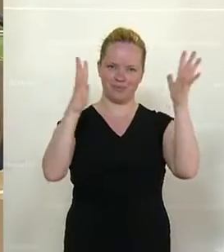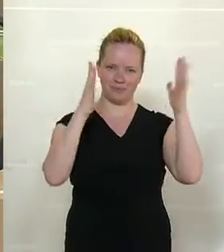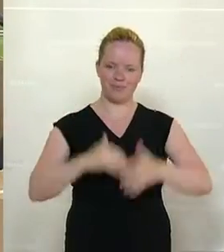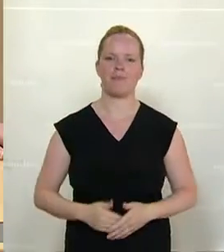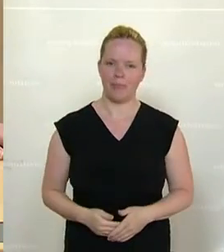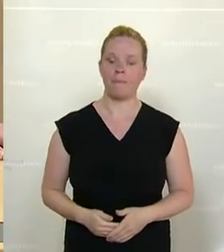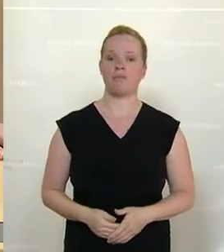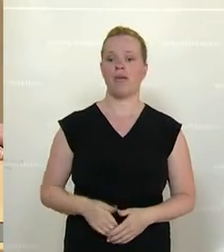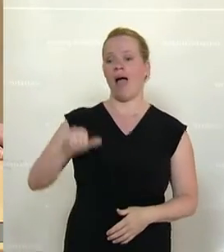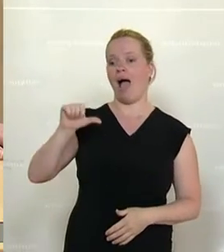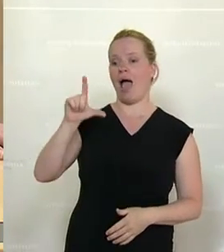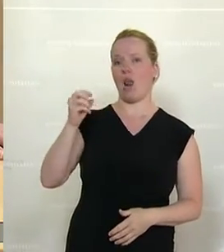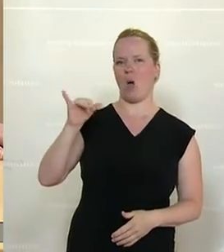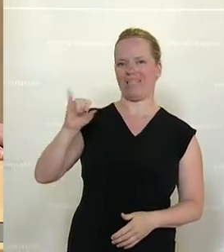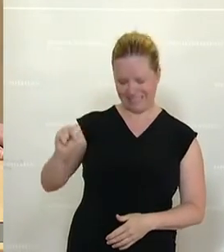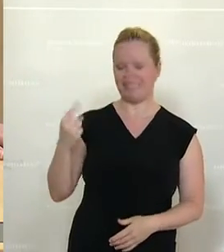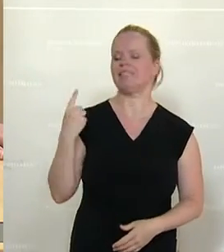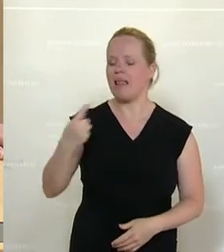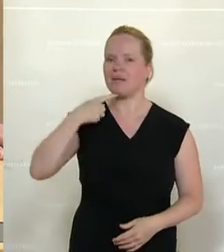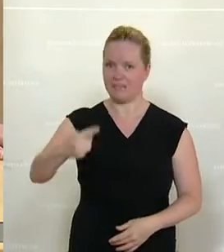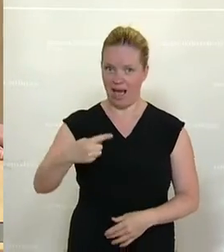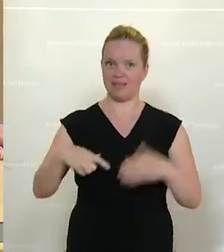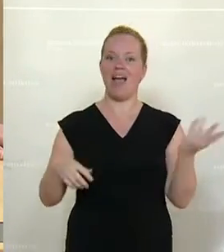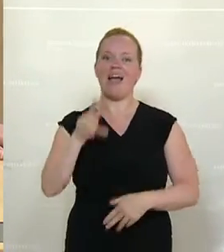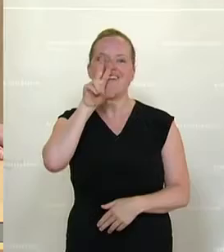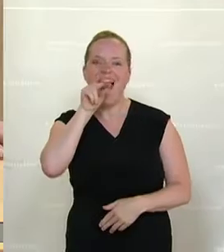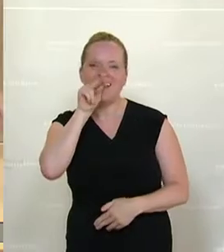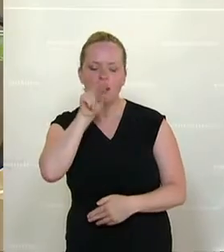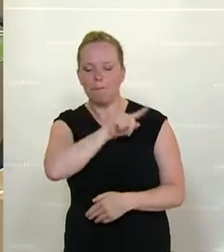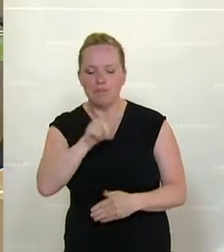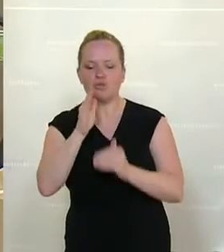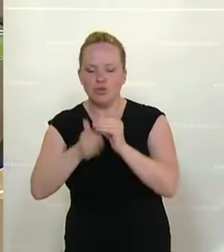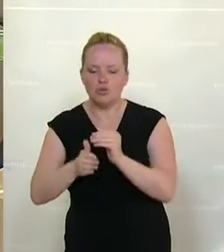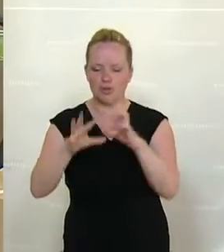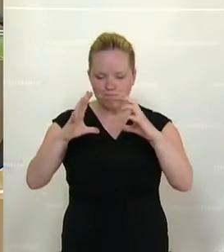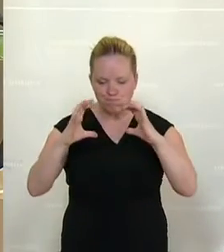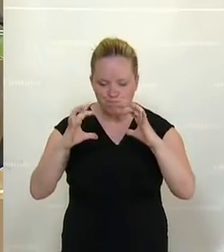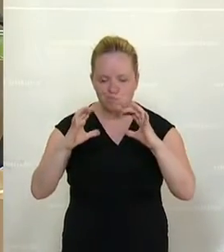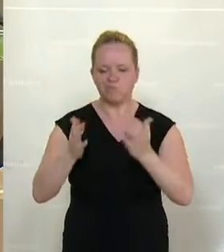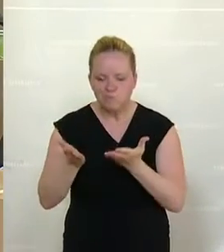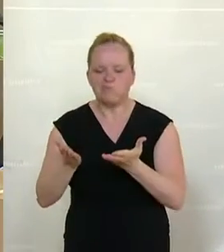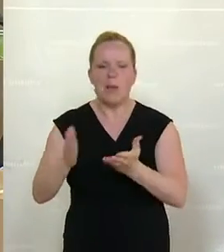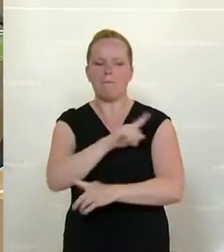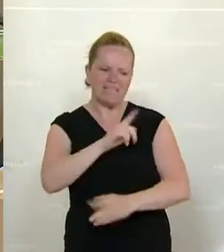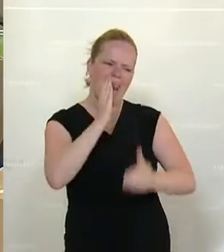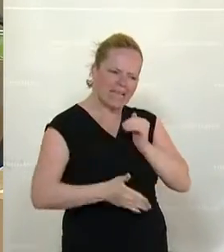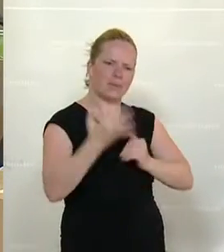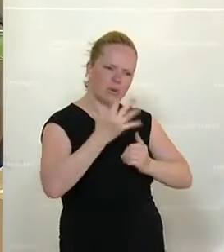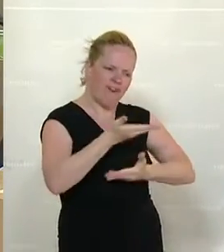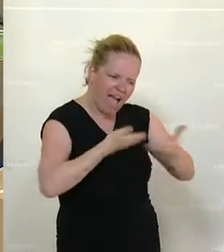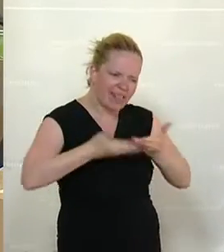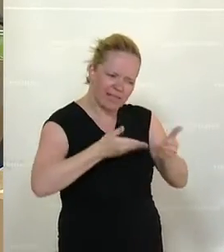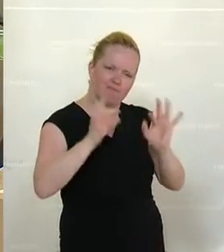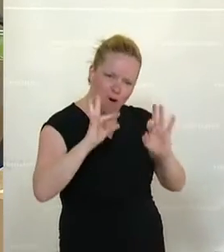Und der Alois hat selbst gesagt, die Gans wird erst zum Schluss knusprig. Du hast bis zur letzten Minute verhandelt. Und deshalb wurden jetzt auch